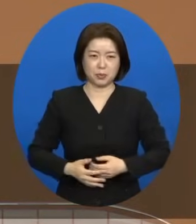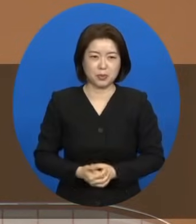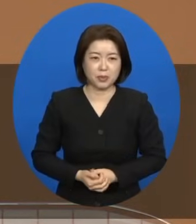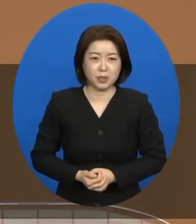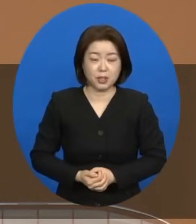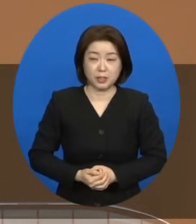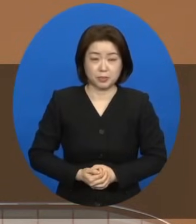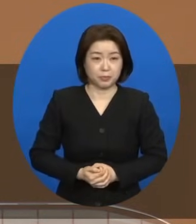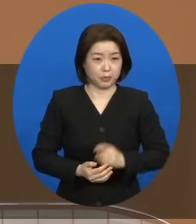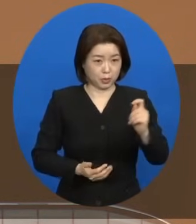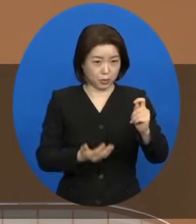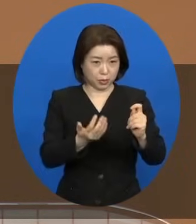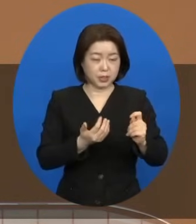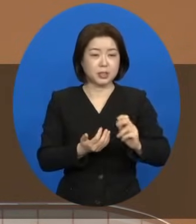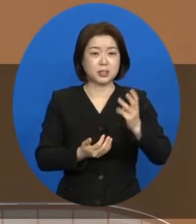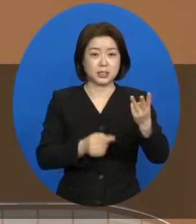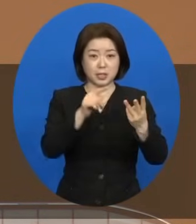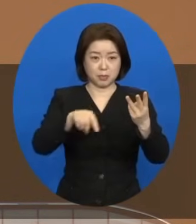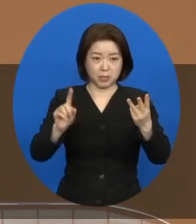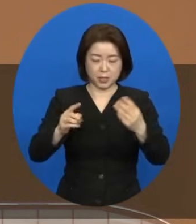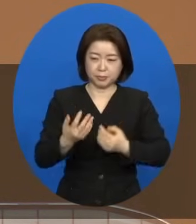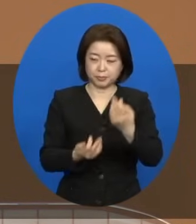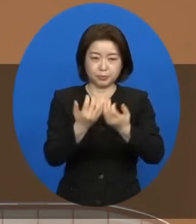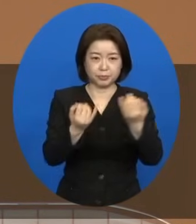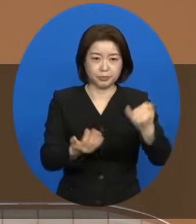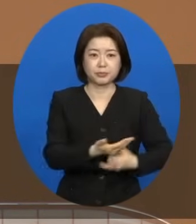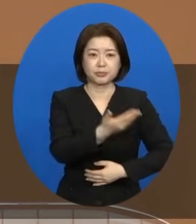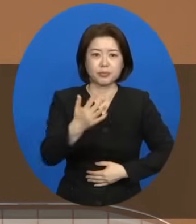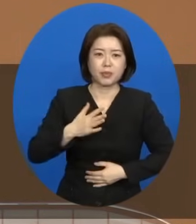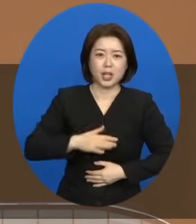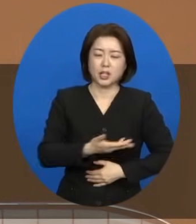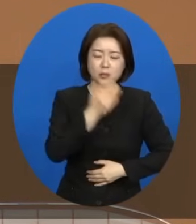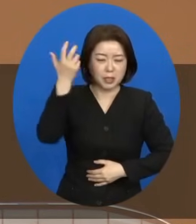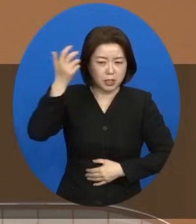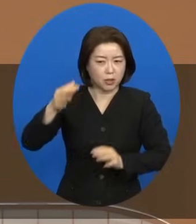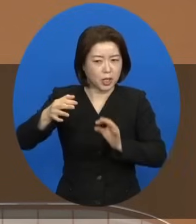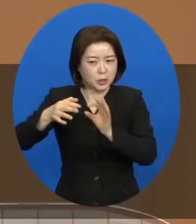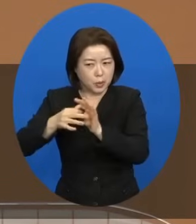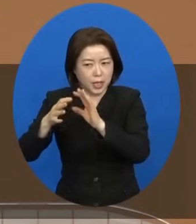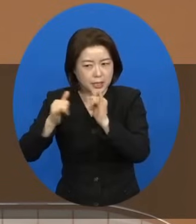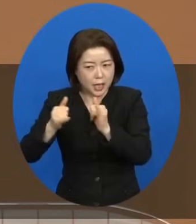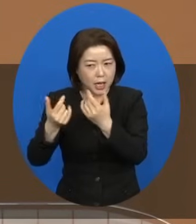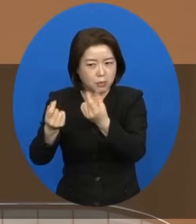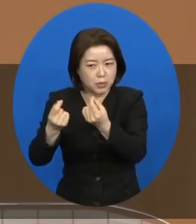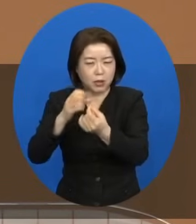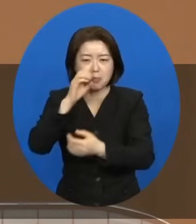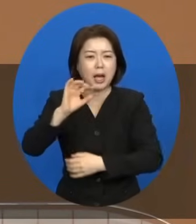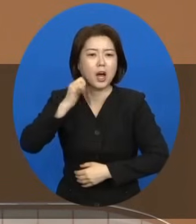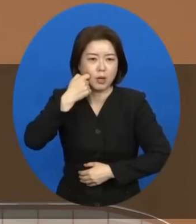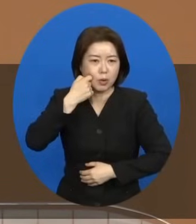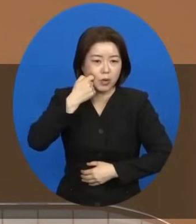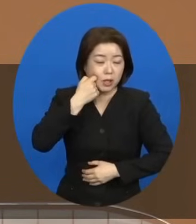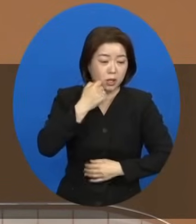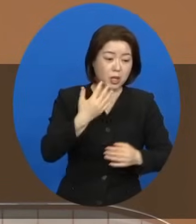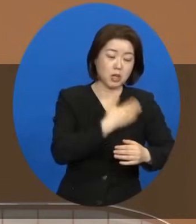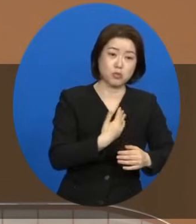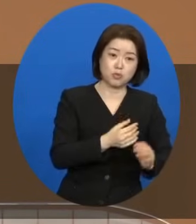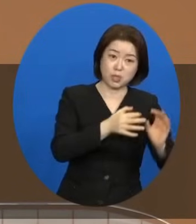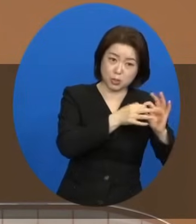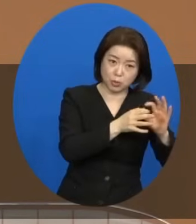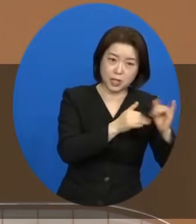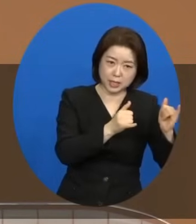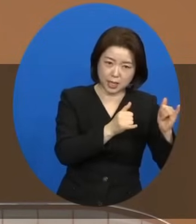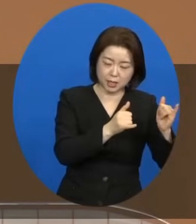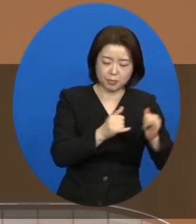제자 여러분 나는 여러분에게 영에 속한 사람에게 하듯이 할 수 없고 육에 속한 사람 곧 그리스도 안에서 어린아이